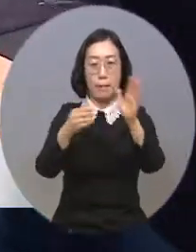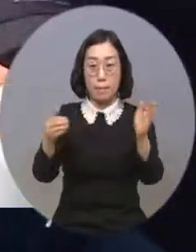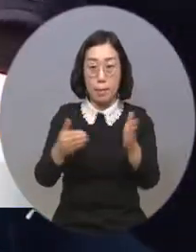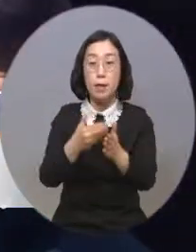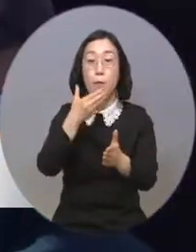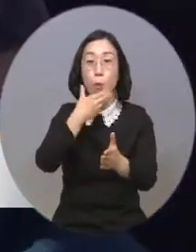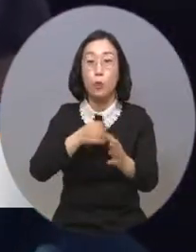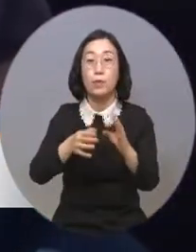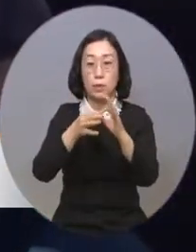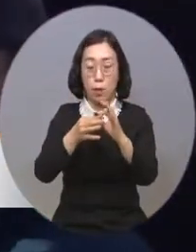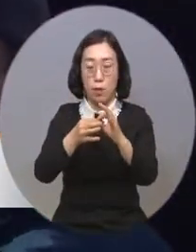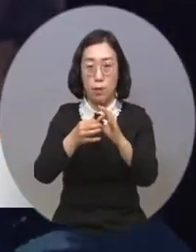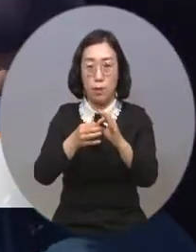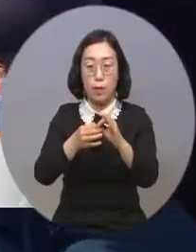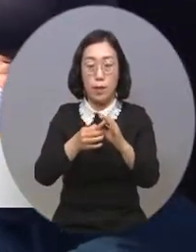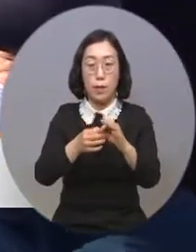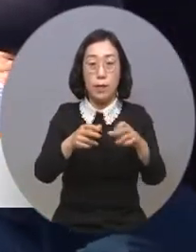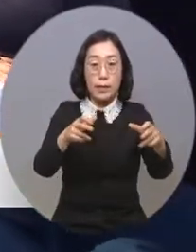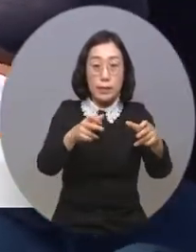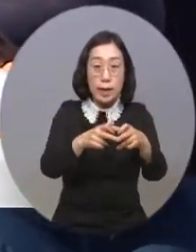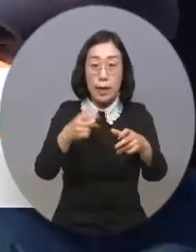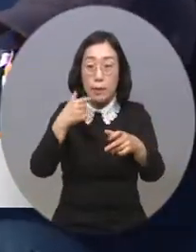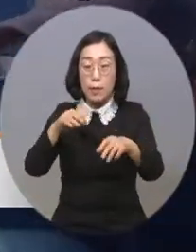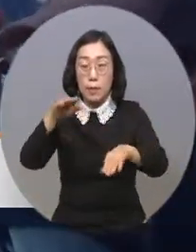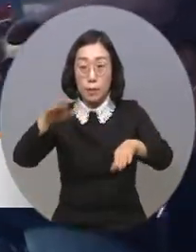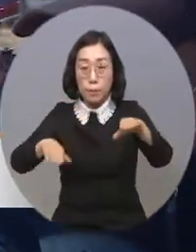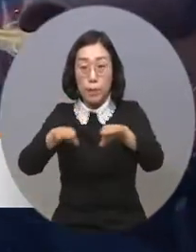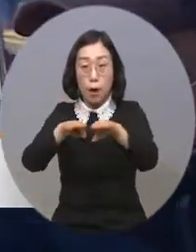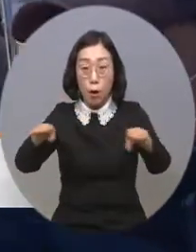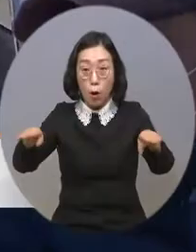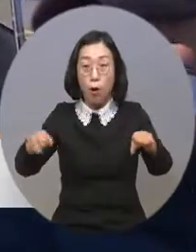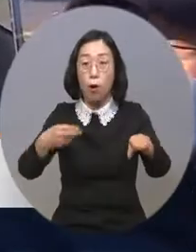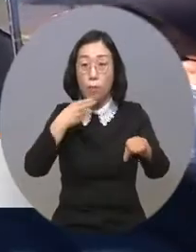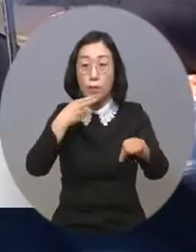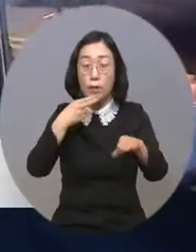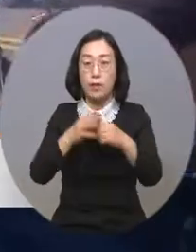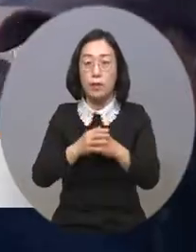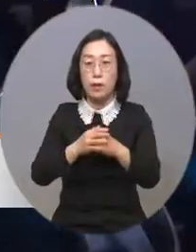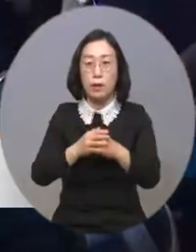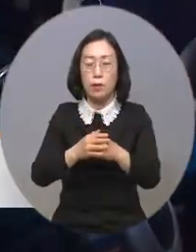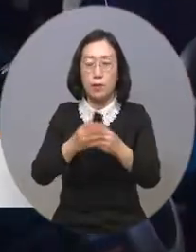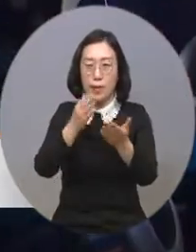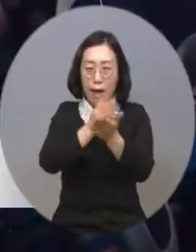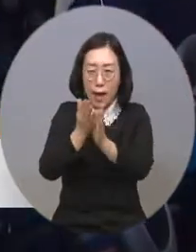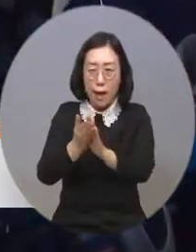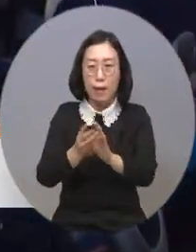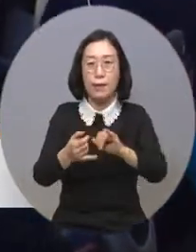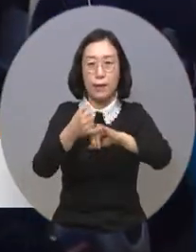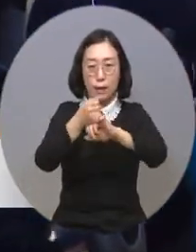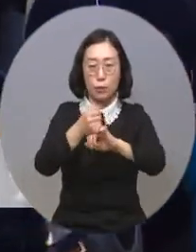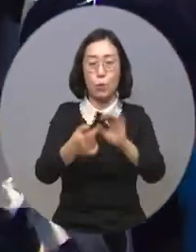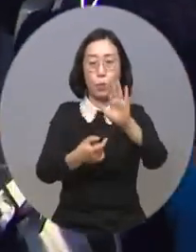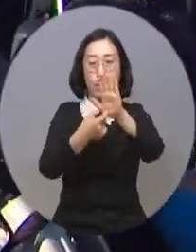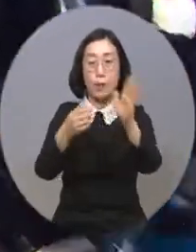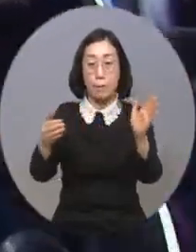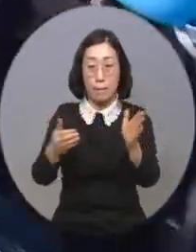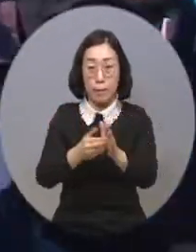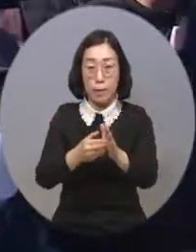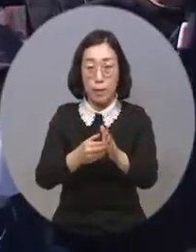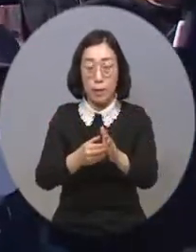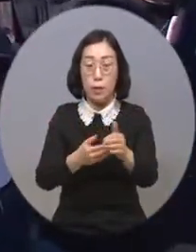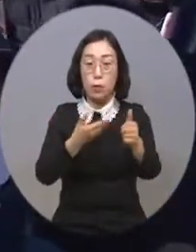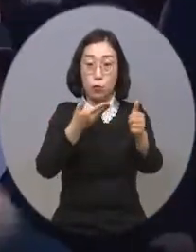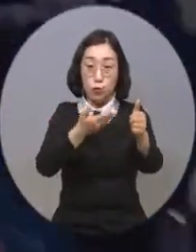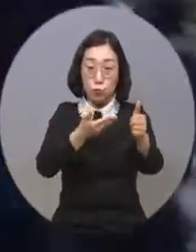장애의 비장의 경계 없는 나라 를 강조하며 다양한 장애인 공약을 발표했습니다 우선 윤 방선